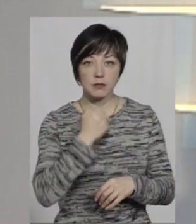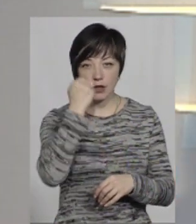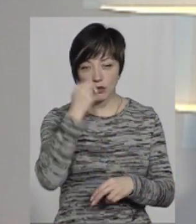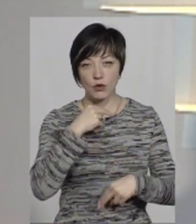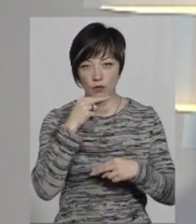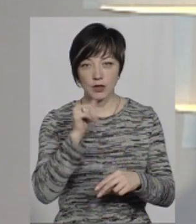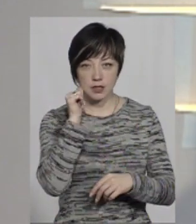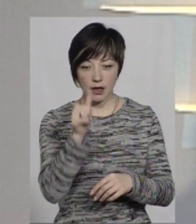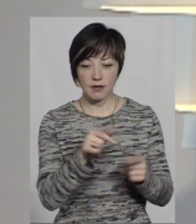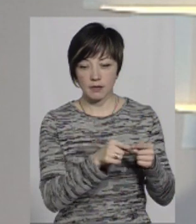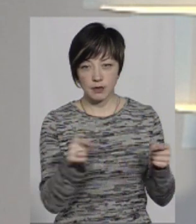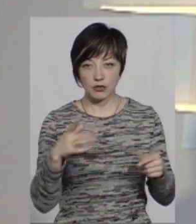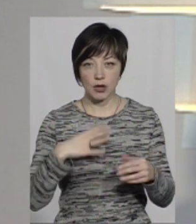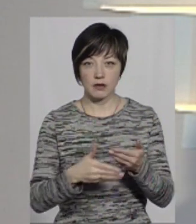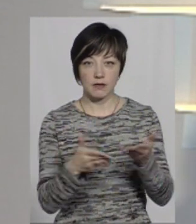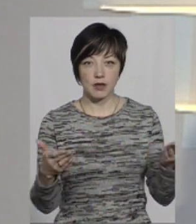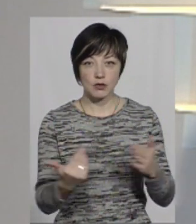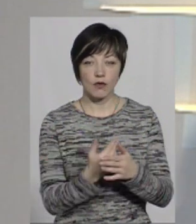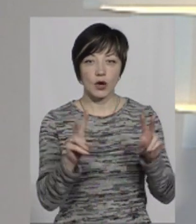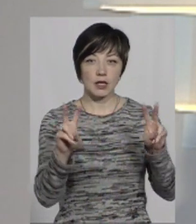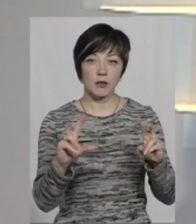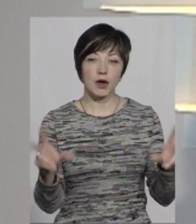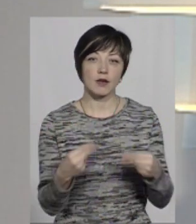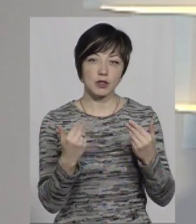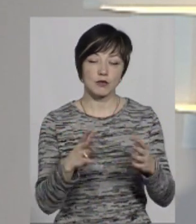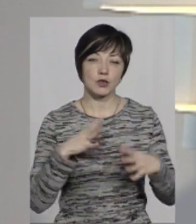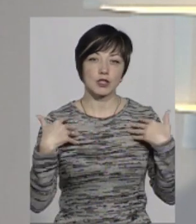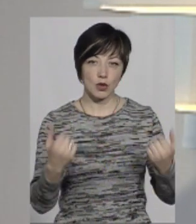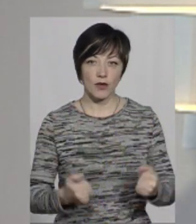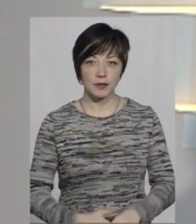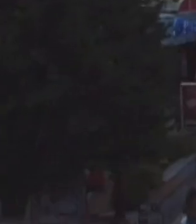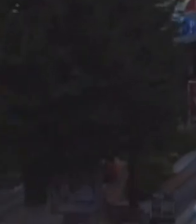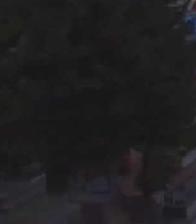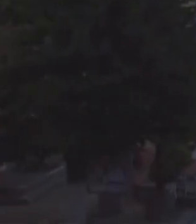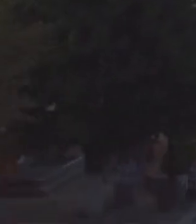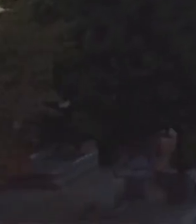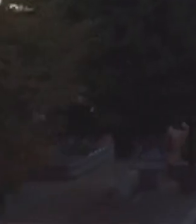Всім дякую за увагу. Завтра у цій же порі чекатиму вас з новою темою. Нехай щастить. Будьте здорові!